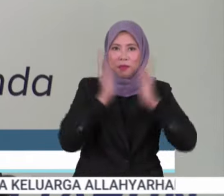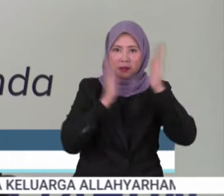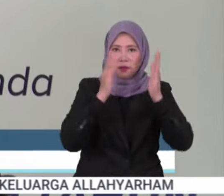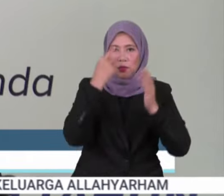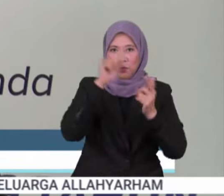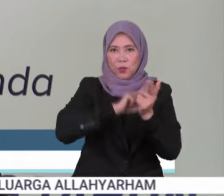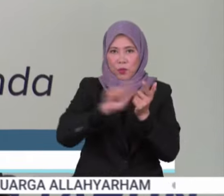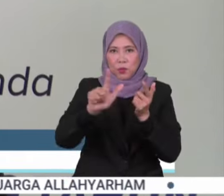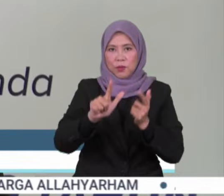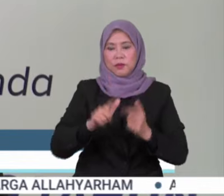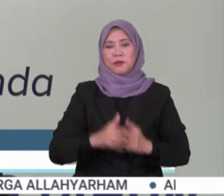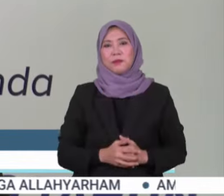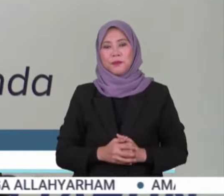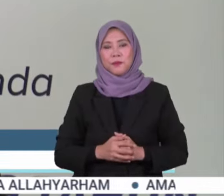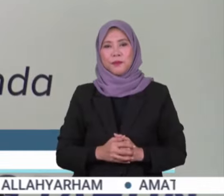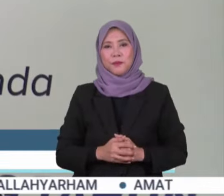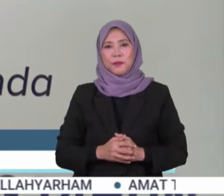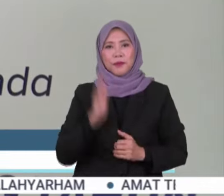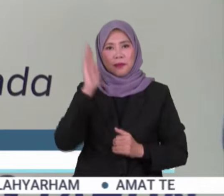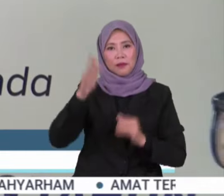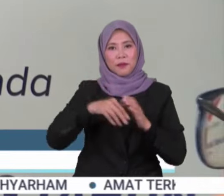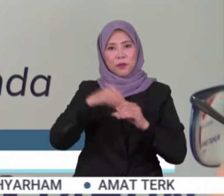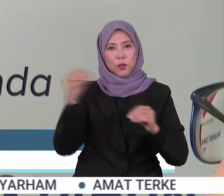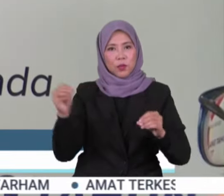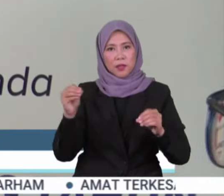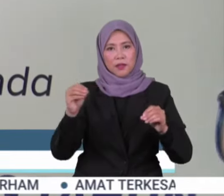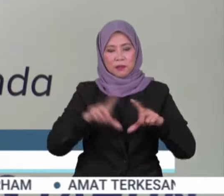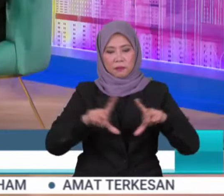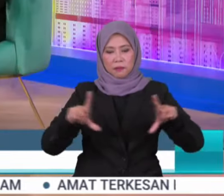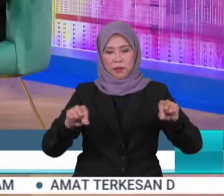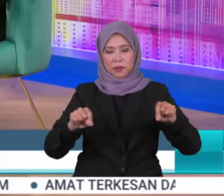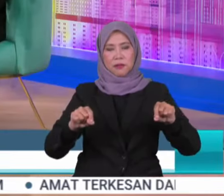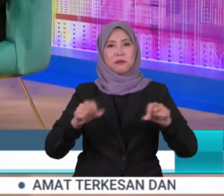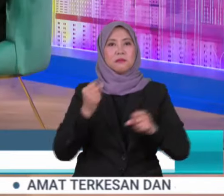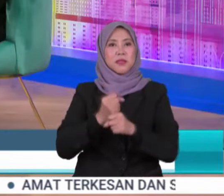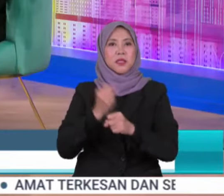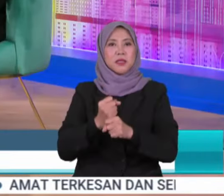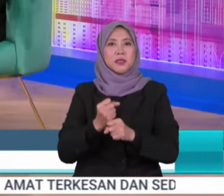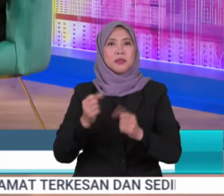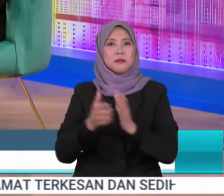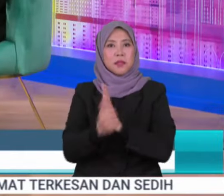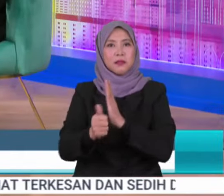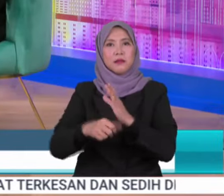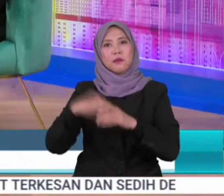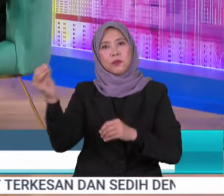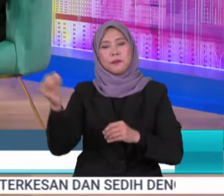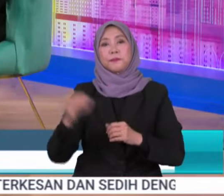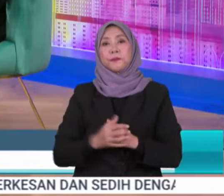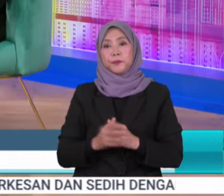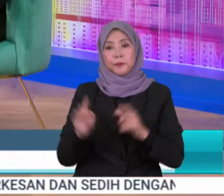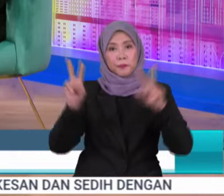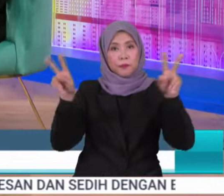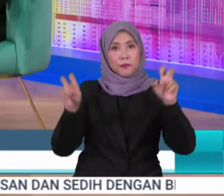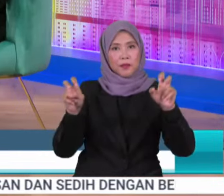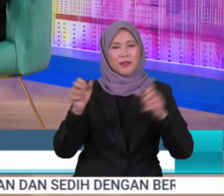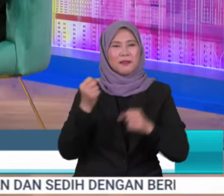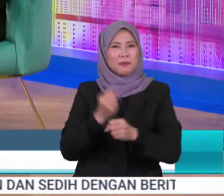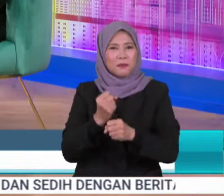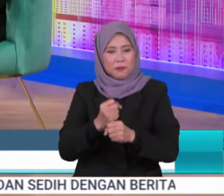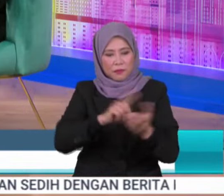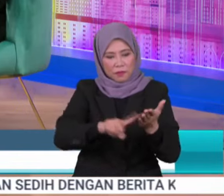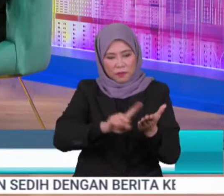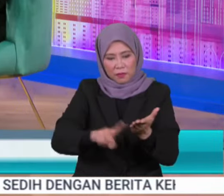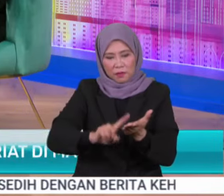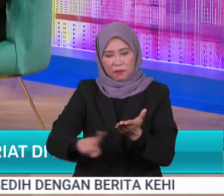kelulusan seterusnya dan kita akan keluarkan ee pas eksperience Gateway ini isu berkaitan bertindihan